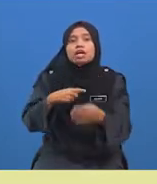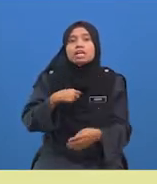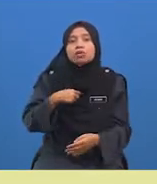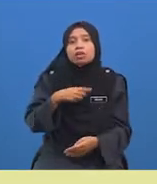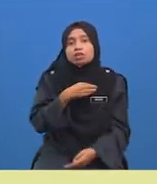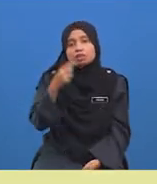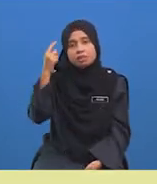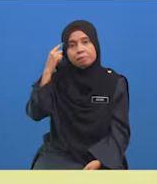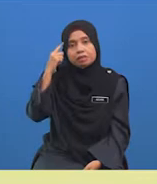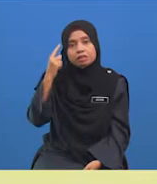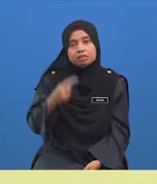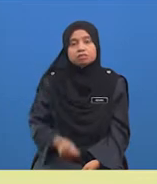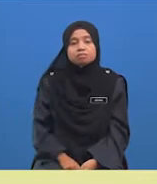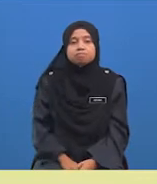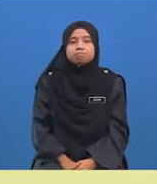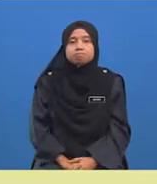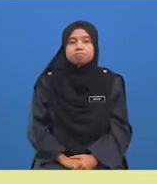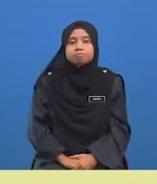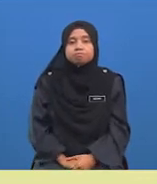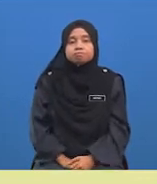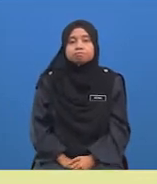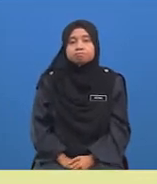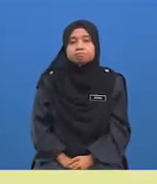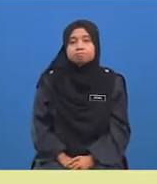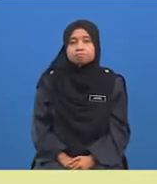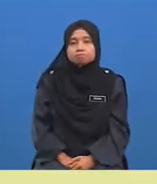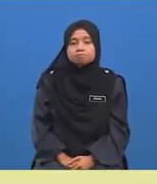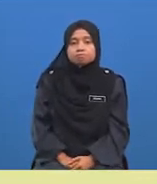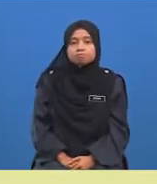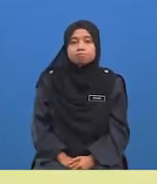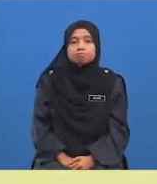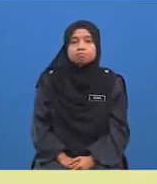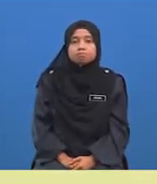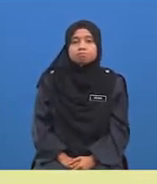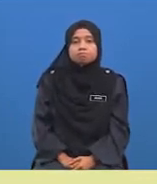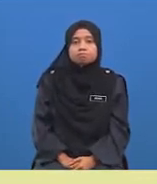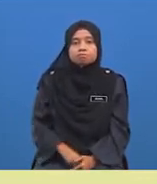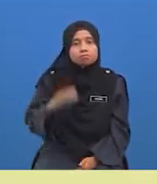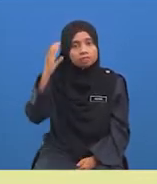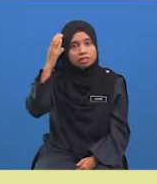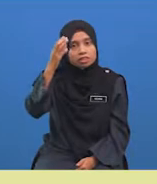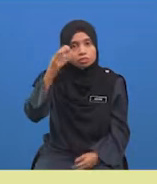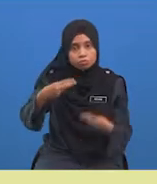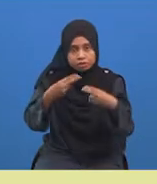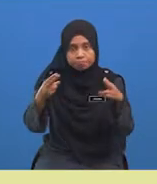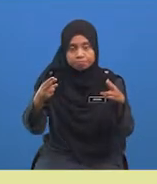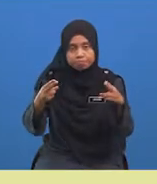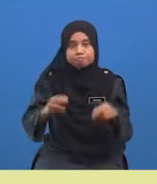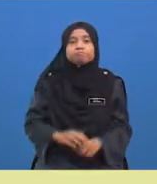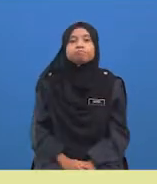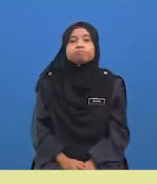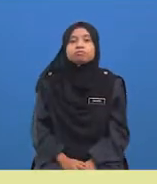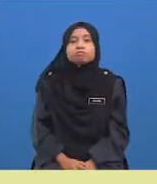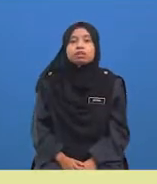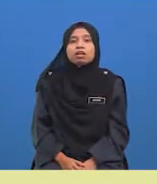mental, pelajar mendapat markah fakta 1 markah. Cadangan huraian pertama